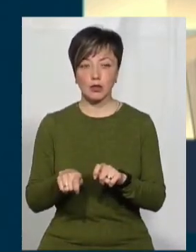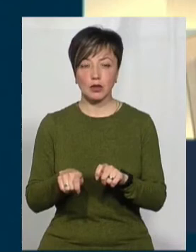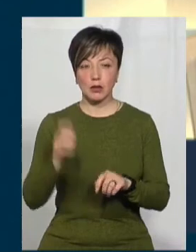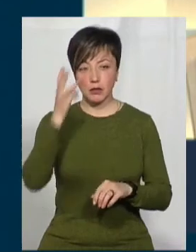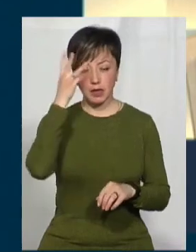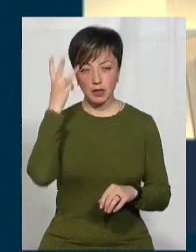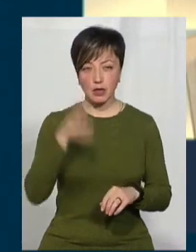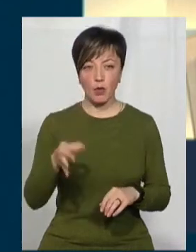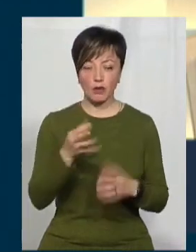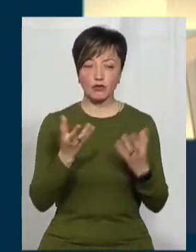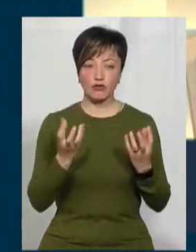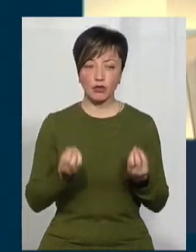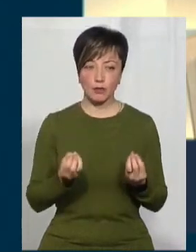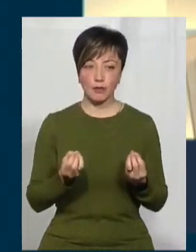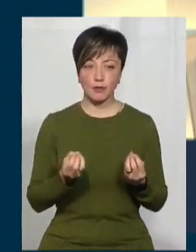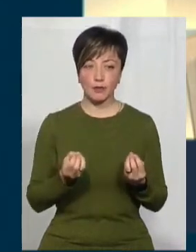області ще.